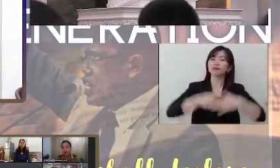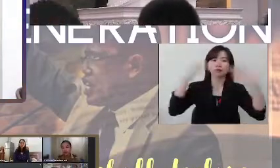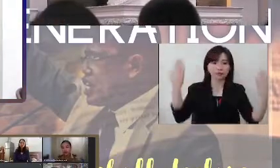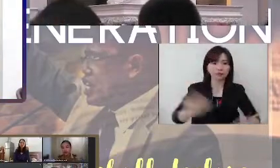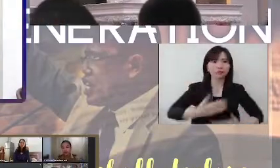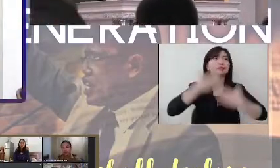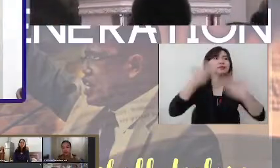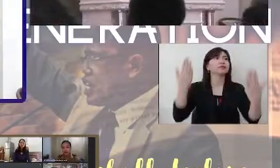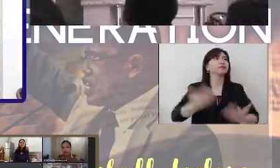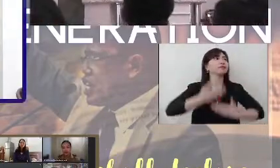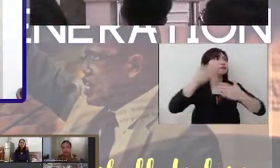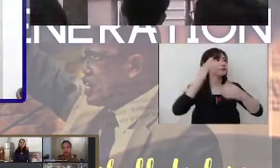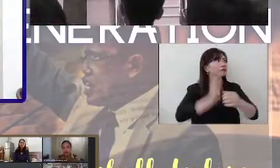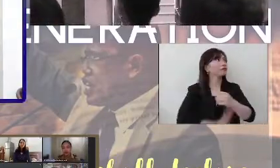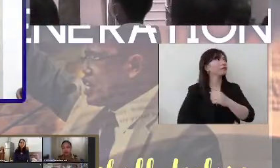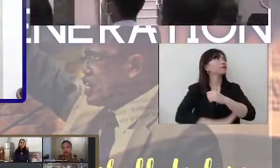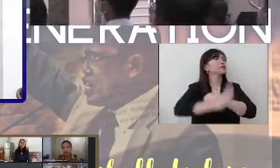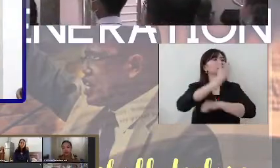birthday. Happy